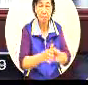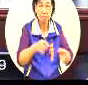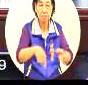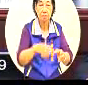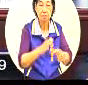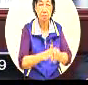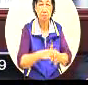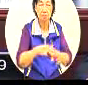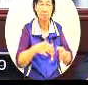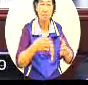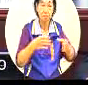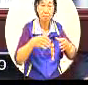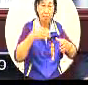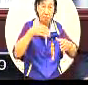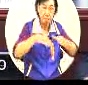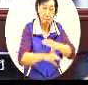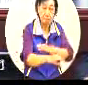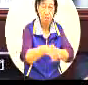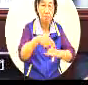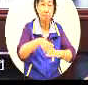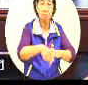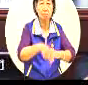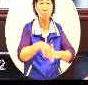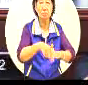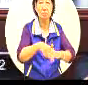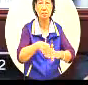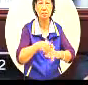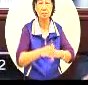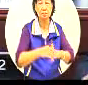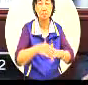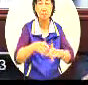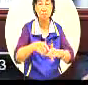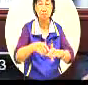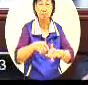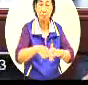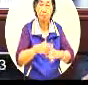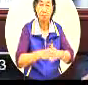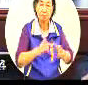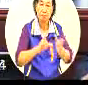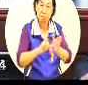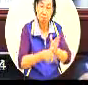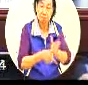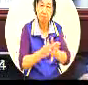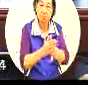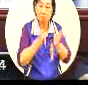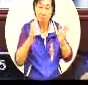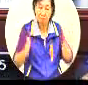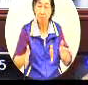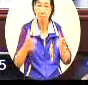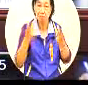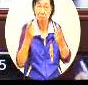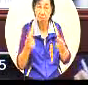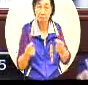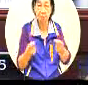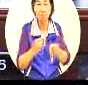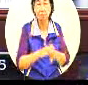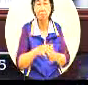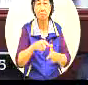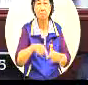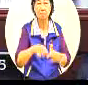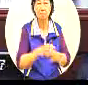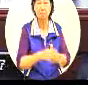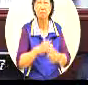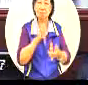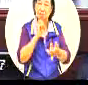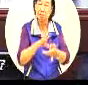隧道时间差不多啊，好，时间差不多啊，但是我是给做很多不相关的建议，因为我会认为